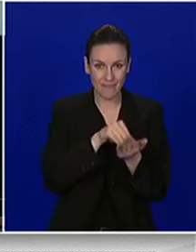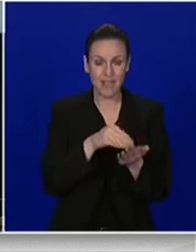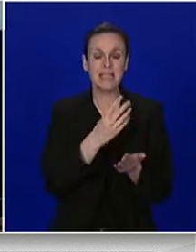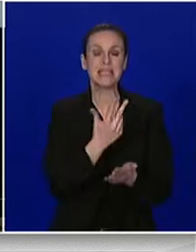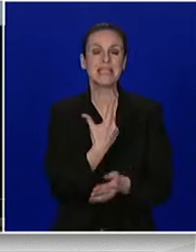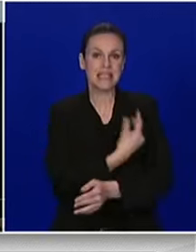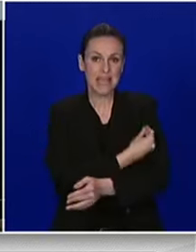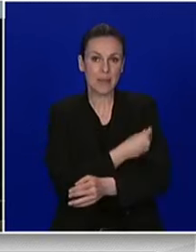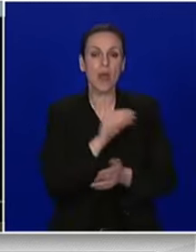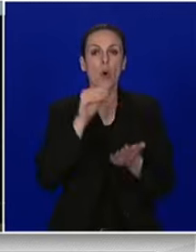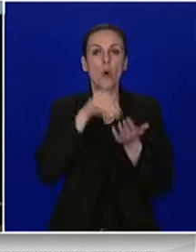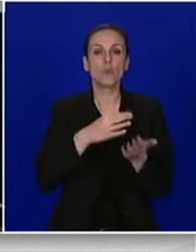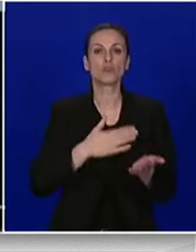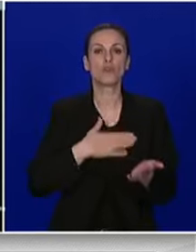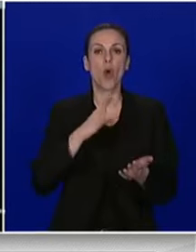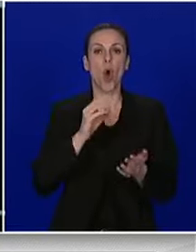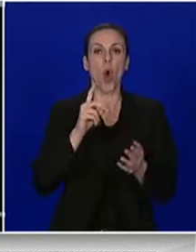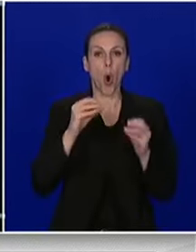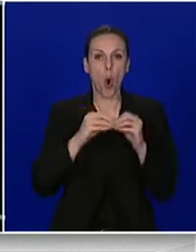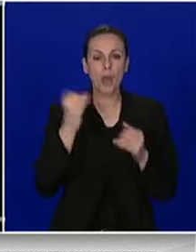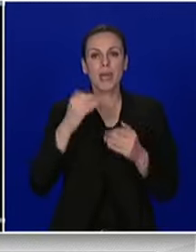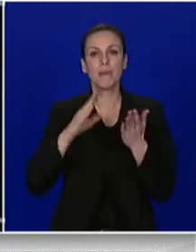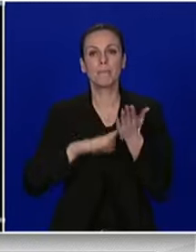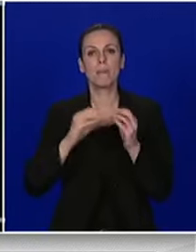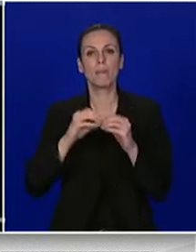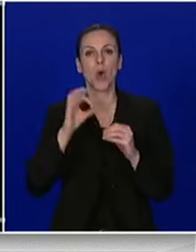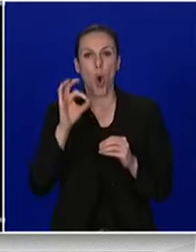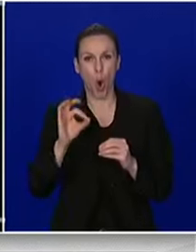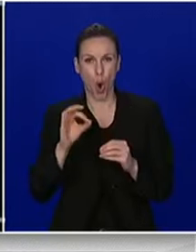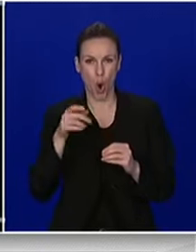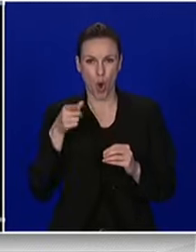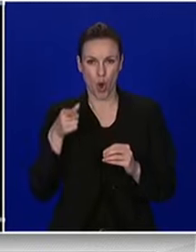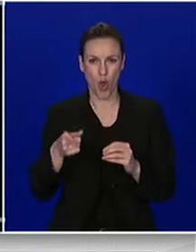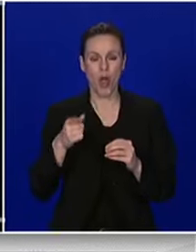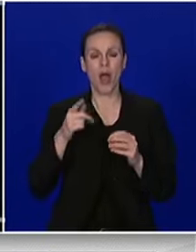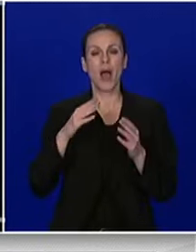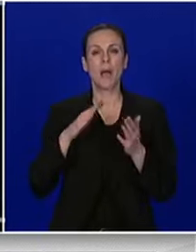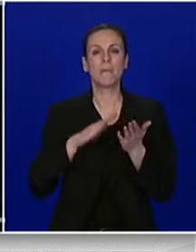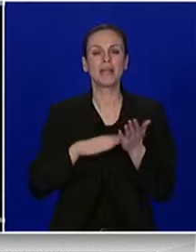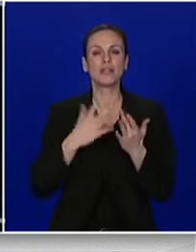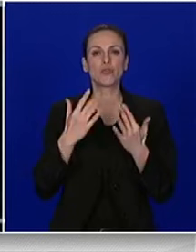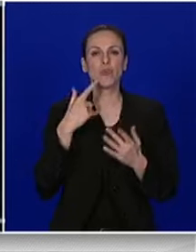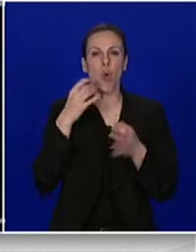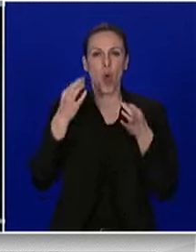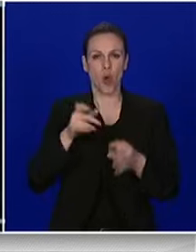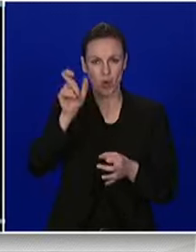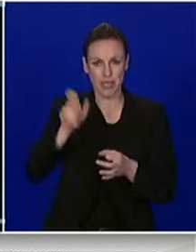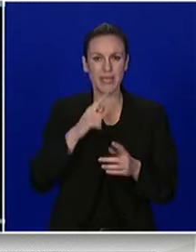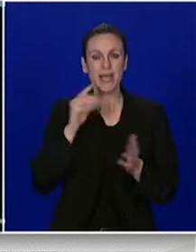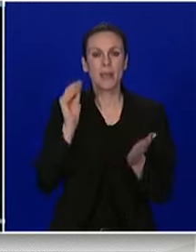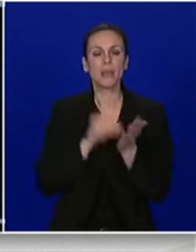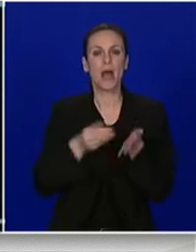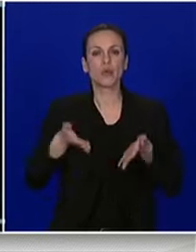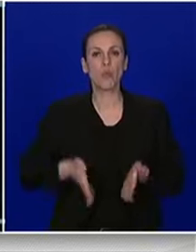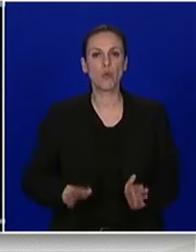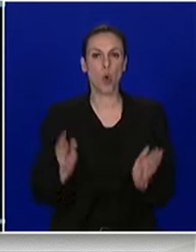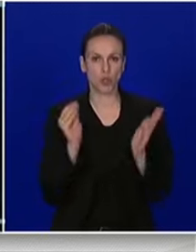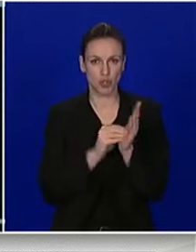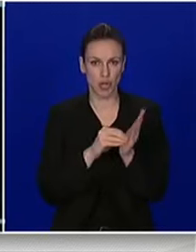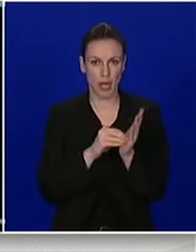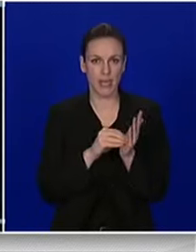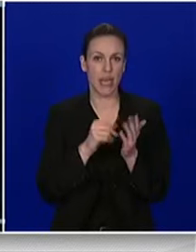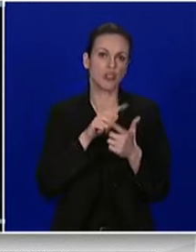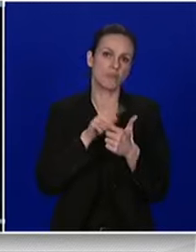upisivanjem svog OIB-a ili MBO-a, matičnog broja osiguranika, kao i svog datuma rođenja. Dakle, to su